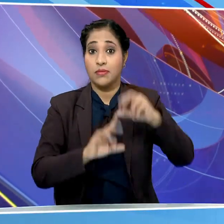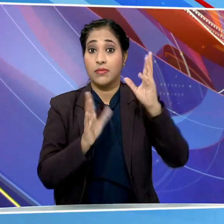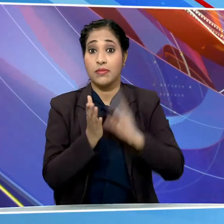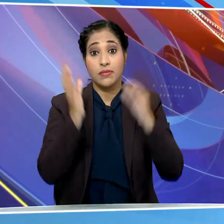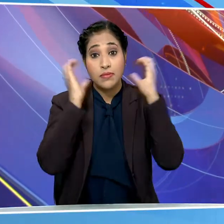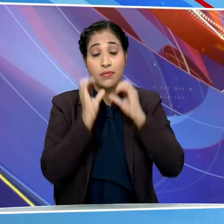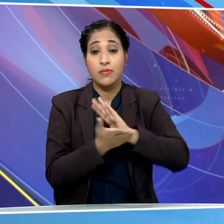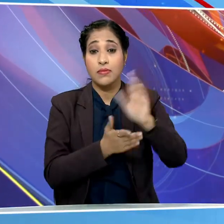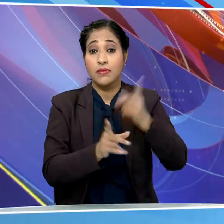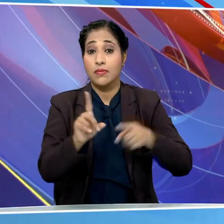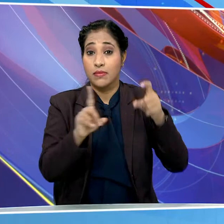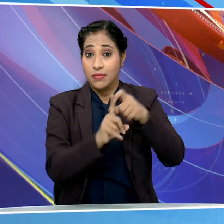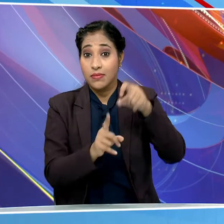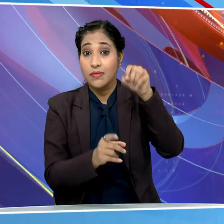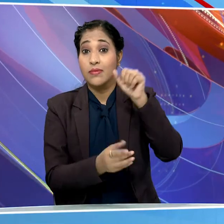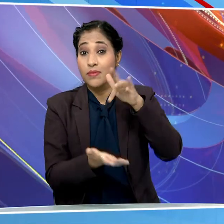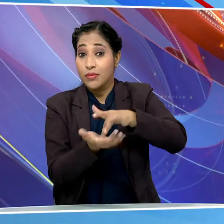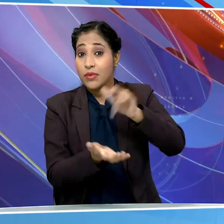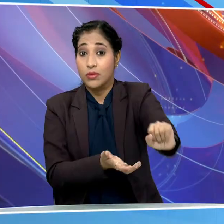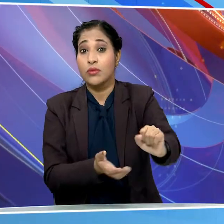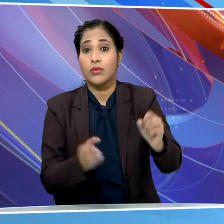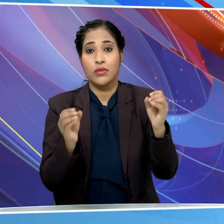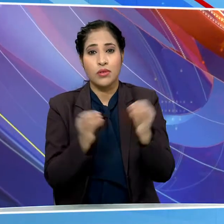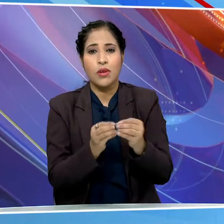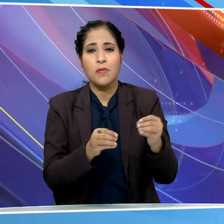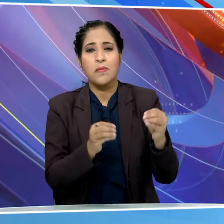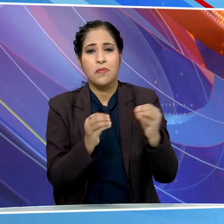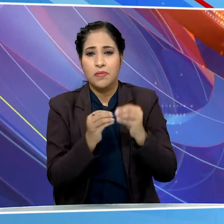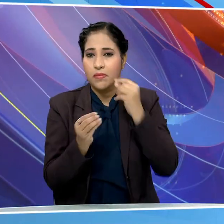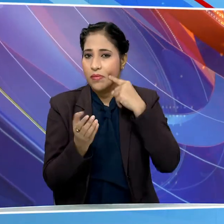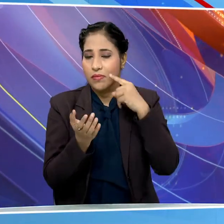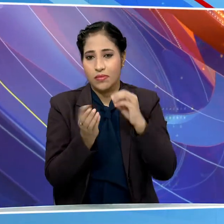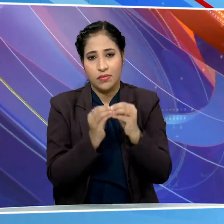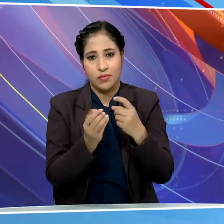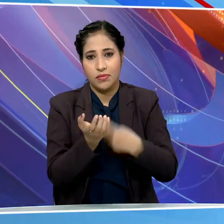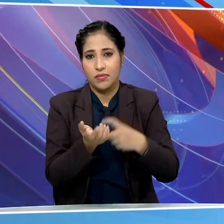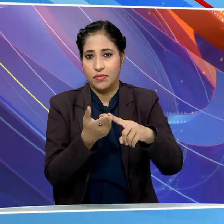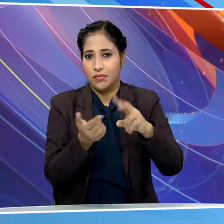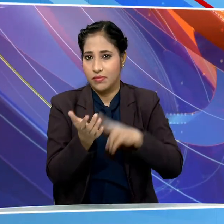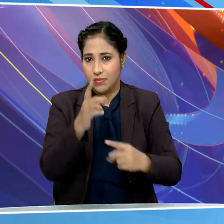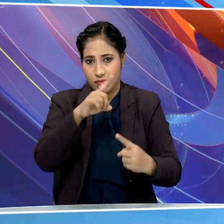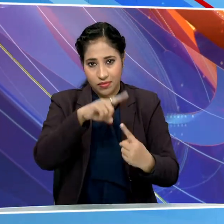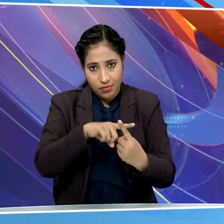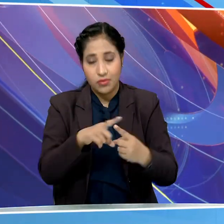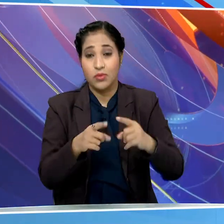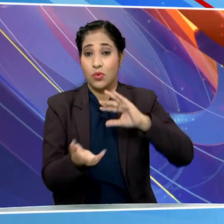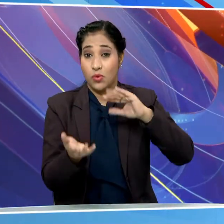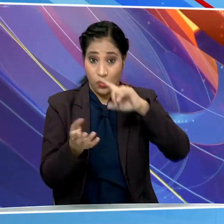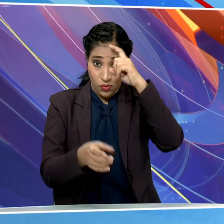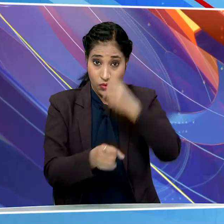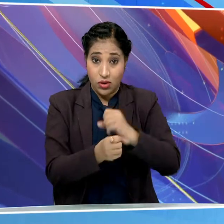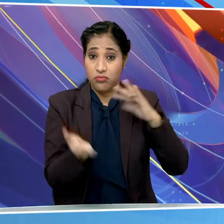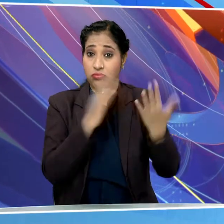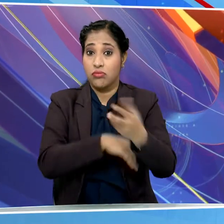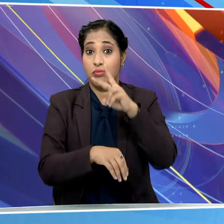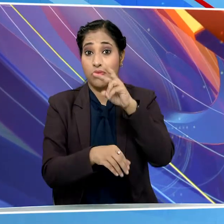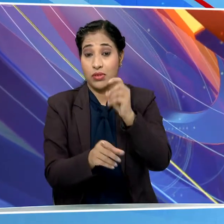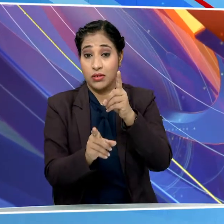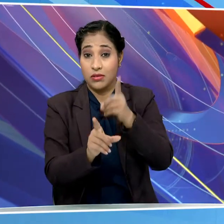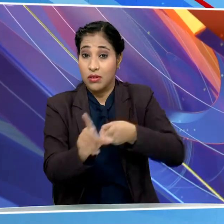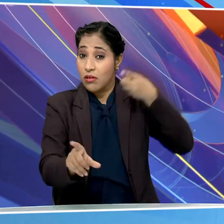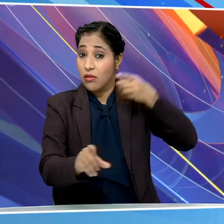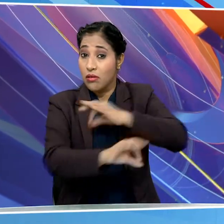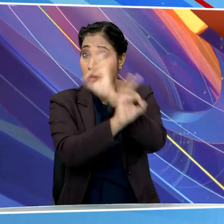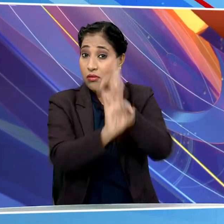પ્રધાનમંત્રી મોદીને આજ અહેમદાબાદ મે વાઇબ્રન્ટ ગુજરાત ગ્લોબલ સમિટ કે 20 વર્ષ પૂરે હોને કે ઉપલક્ષ્ય મે આયોજિત એક કાર્યક્રમ